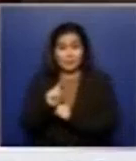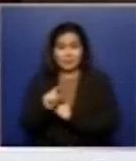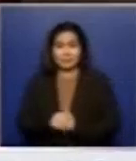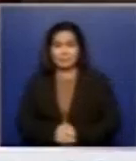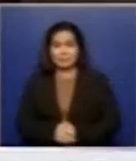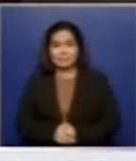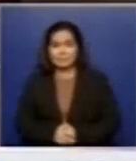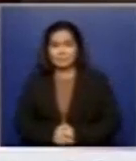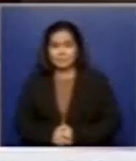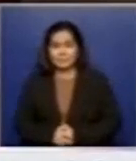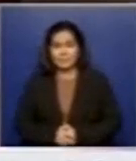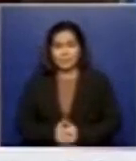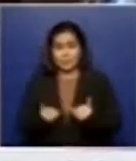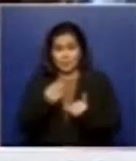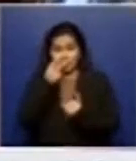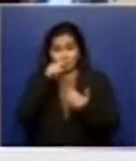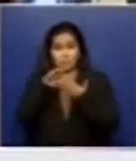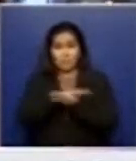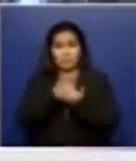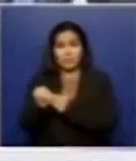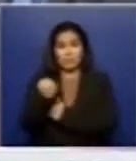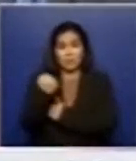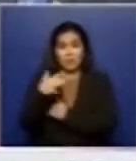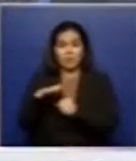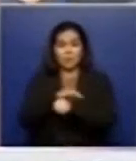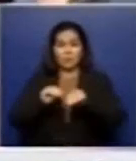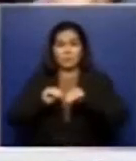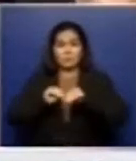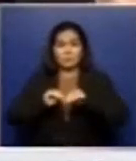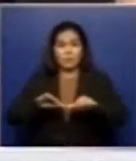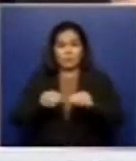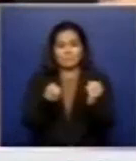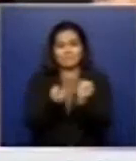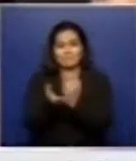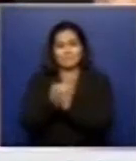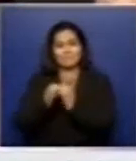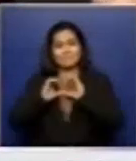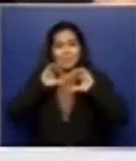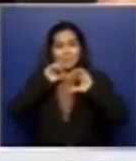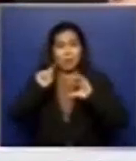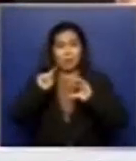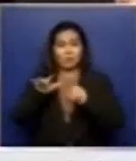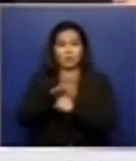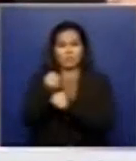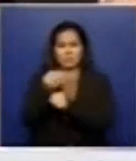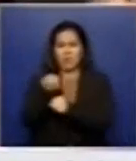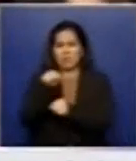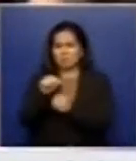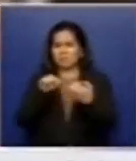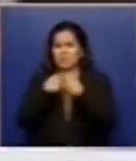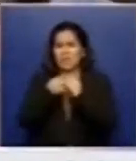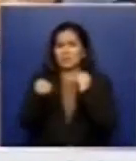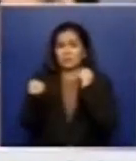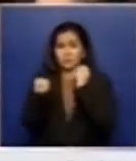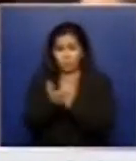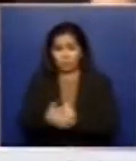สเมื่อประเทศชาติป่วยก็คือโควิด19ก็ถือเอาโควิด19เป็นผู้ร้ายอ้างว่าโควิ